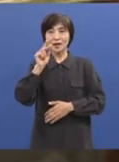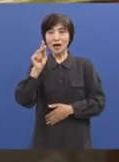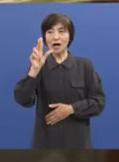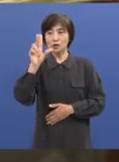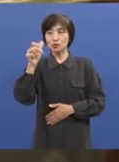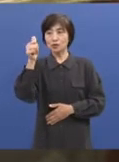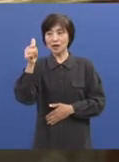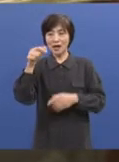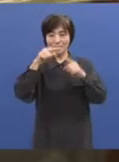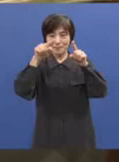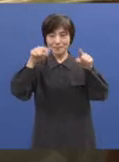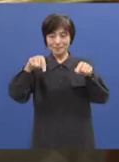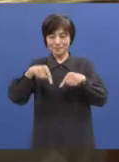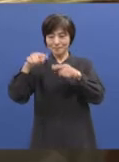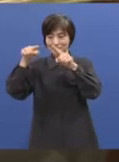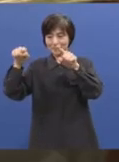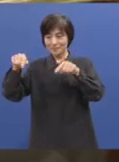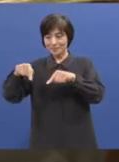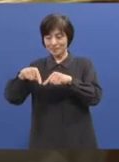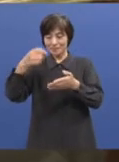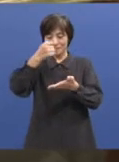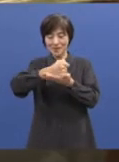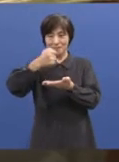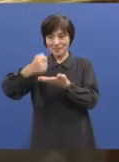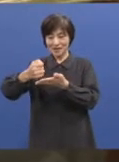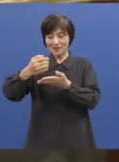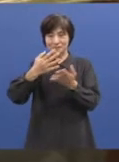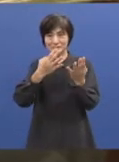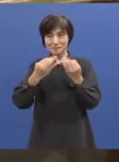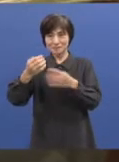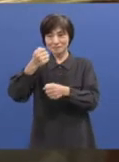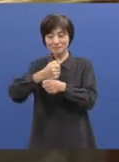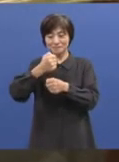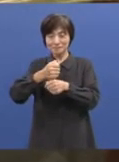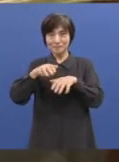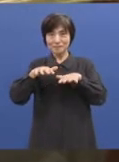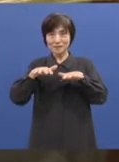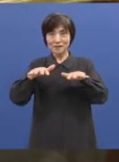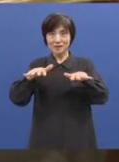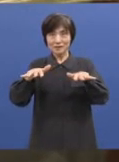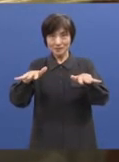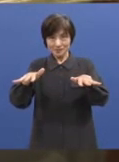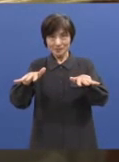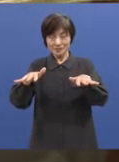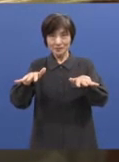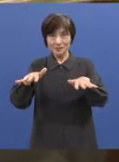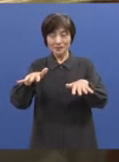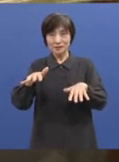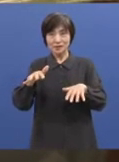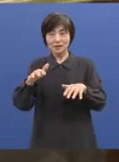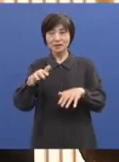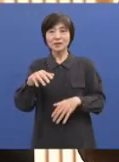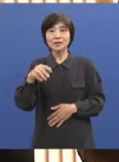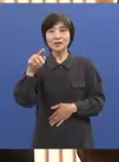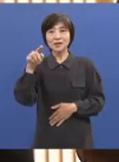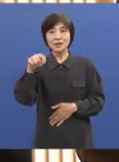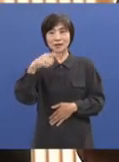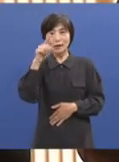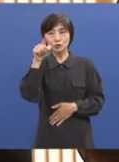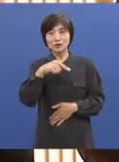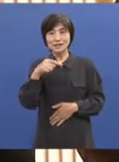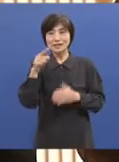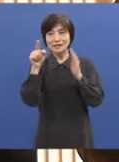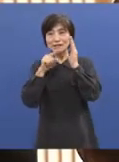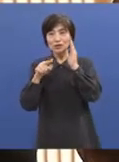でカルタを作るようになって、こういうのが普及していって、百人首にいろいろその書いてあるいろんな